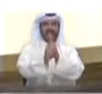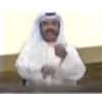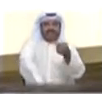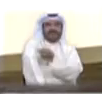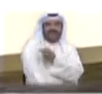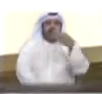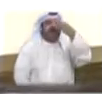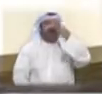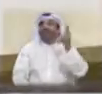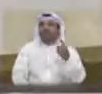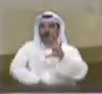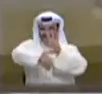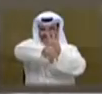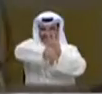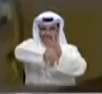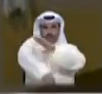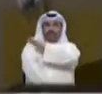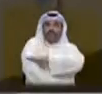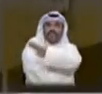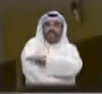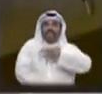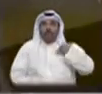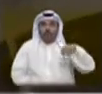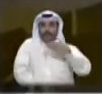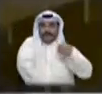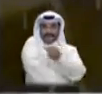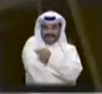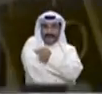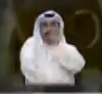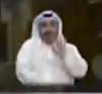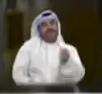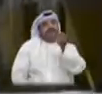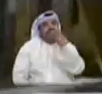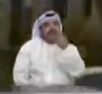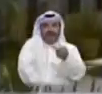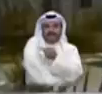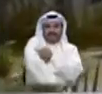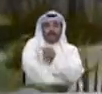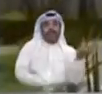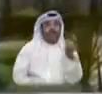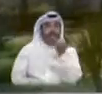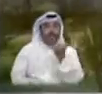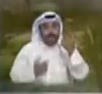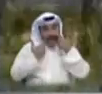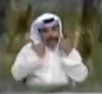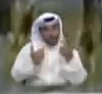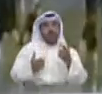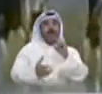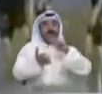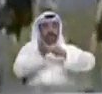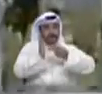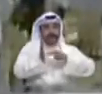هؤلاء الكوادر الطبية. خلال فترة الحج حرصت الوزارة على وجود فريق